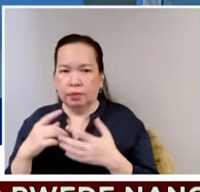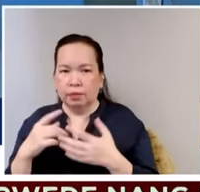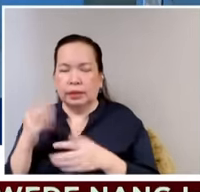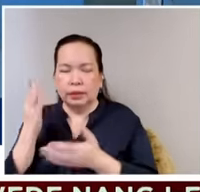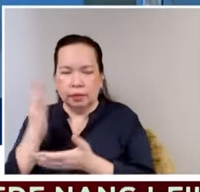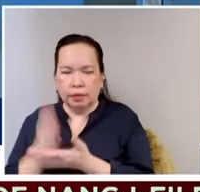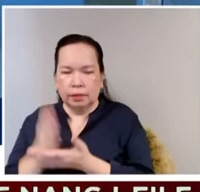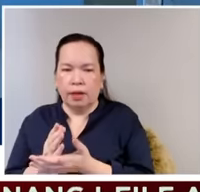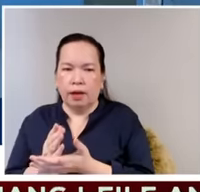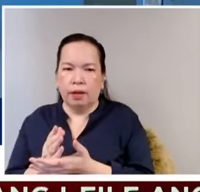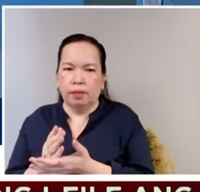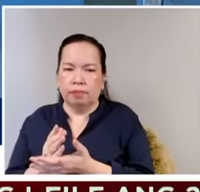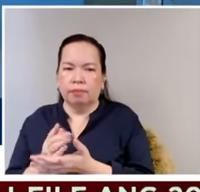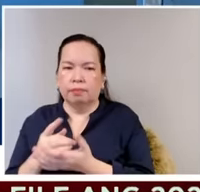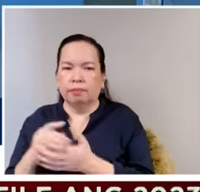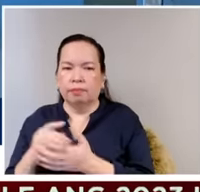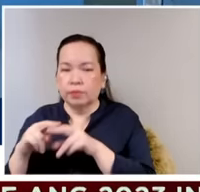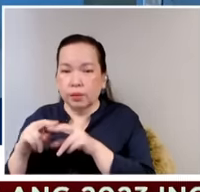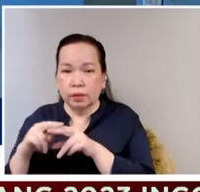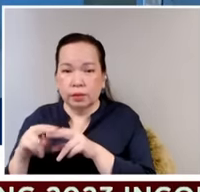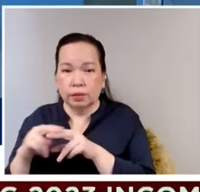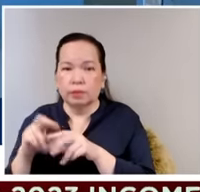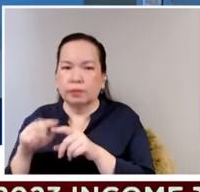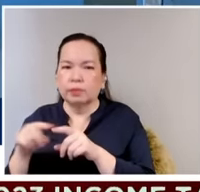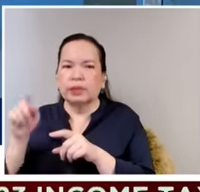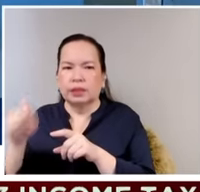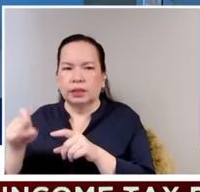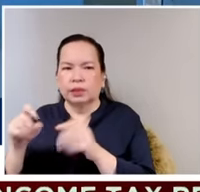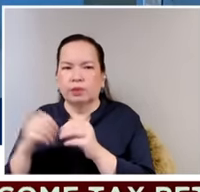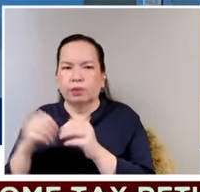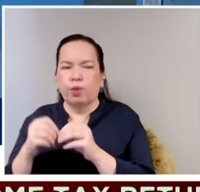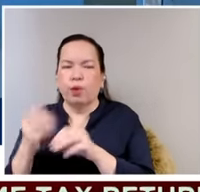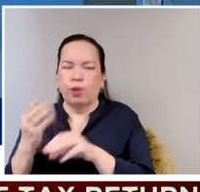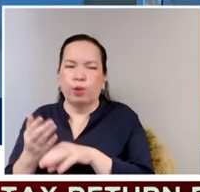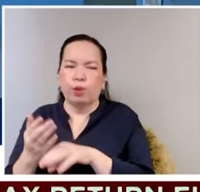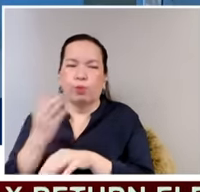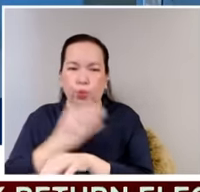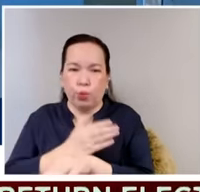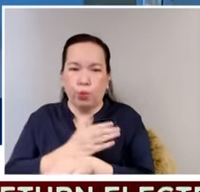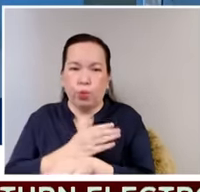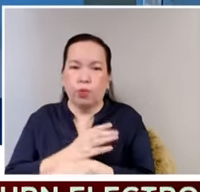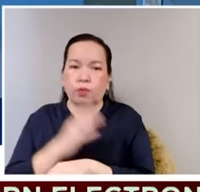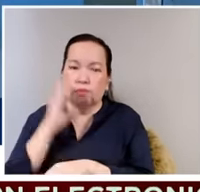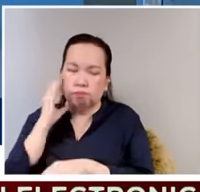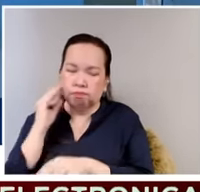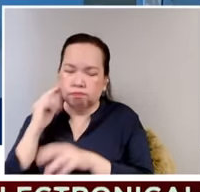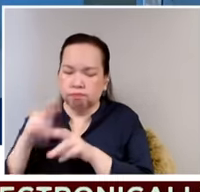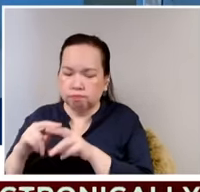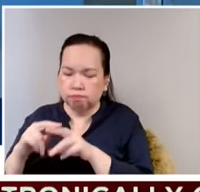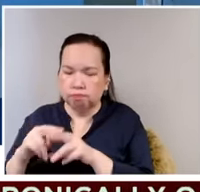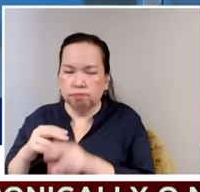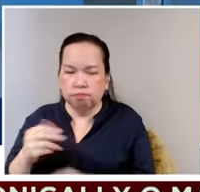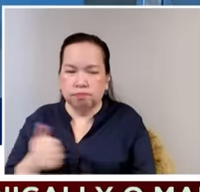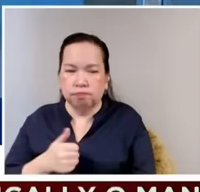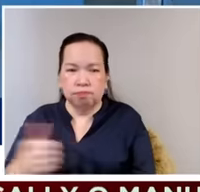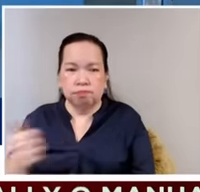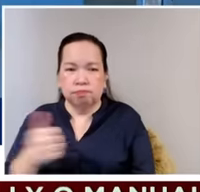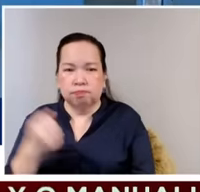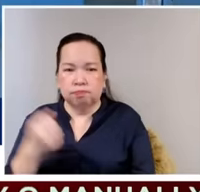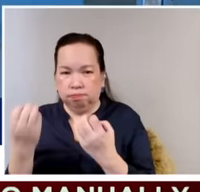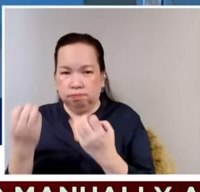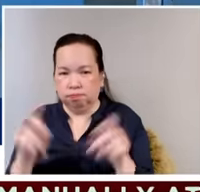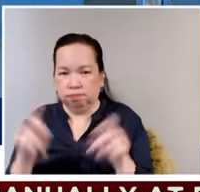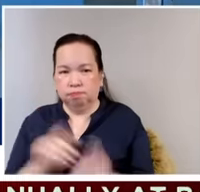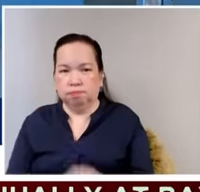ay talagang kinakailangan daw para din sa mas magandang travel experience para sa mas nakararami. Bukod dun sa assistance